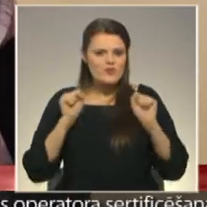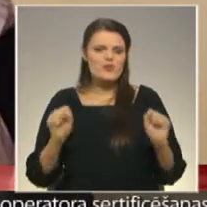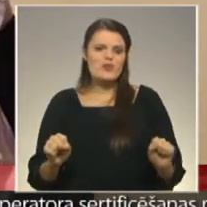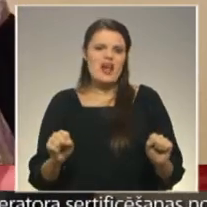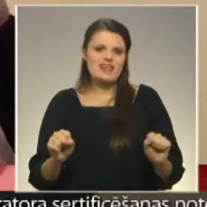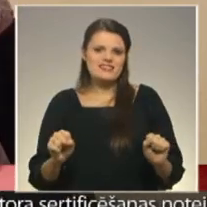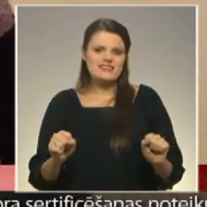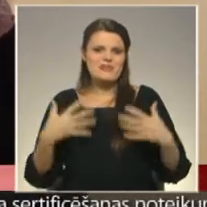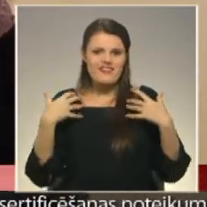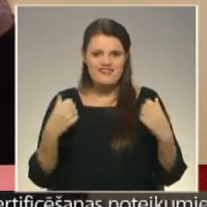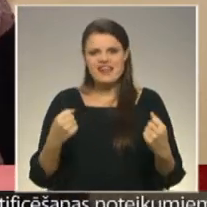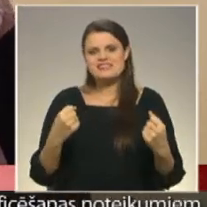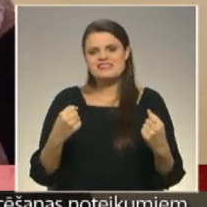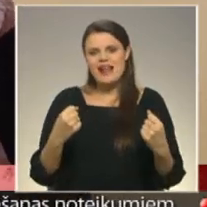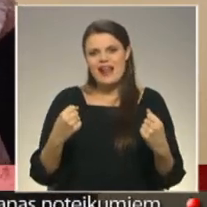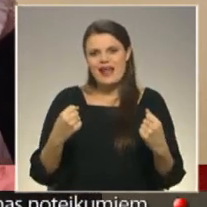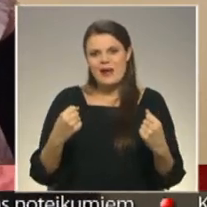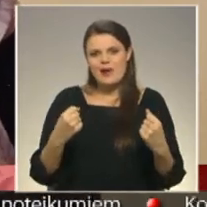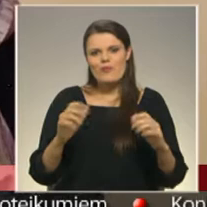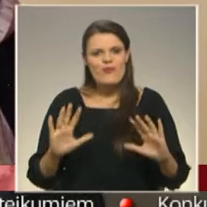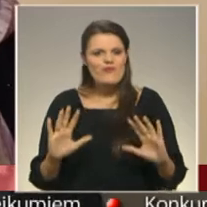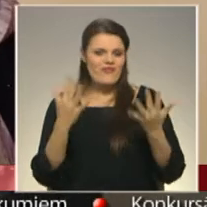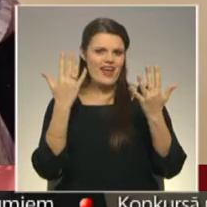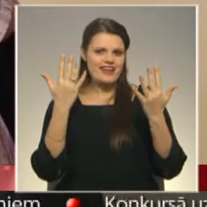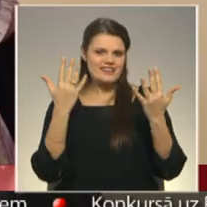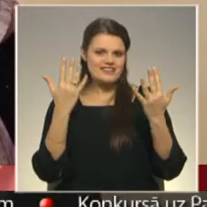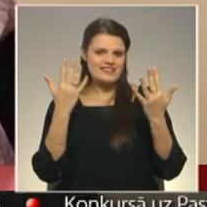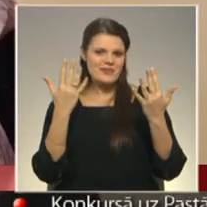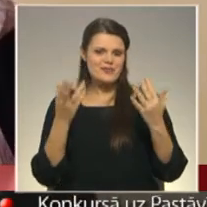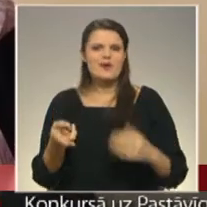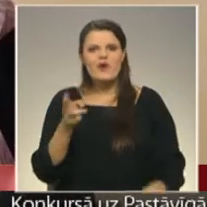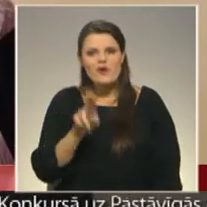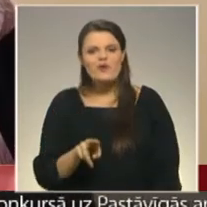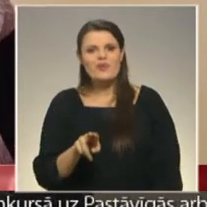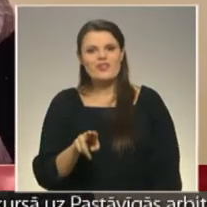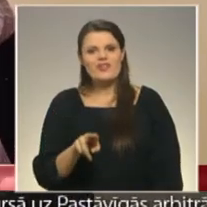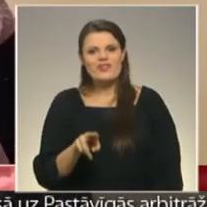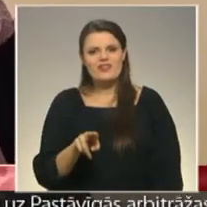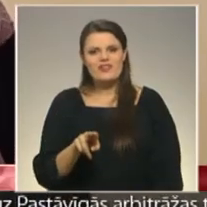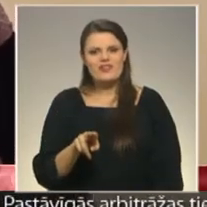drosmi, veselību, veiksmi un